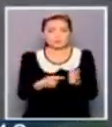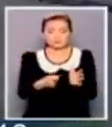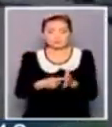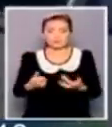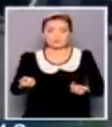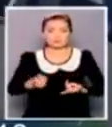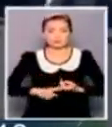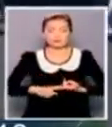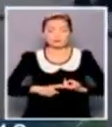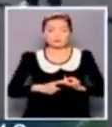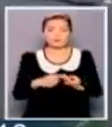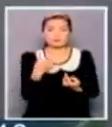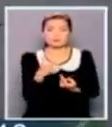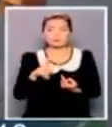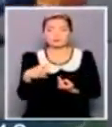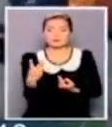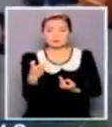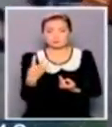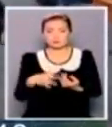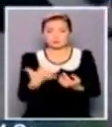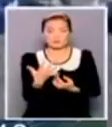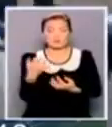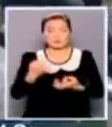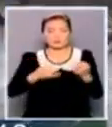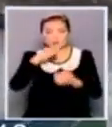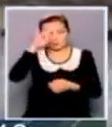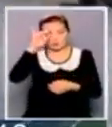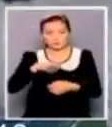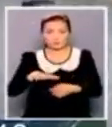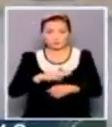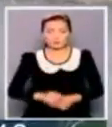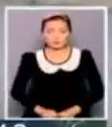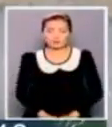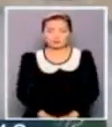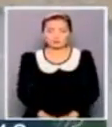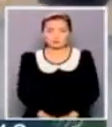уголовное дело по части 4 статьи 345 Уголовного кодекса Республики Казахстан.